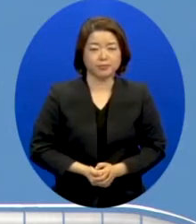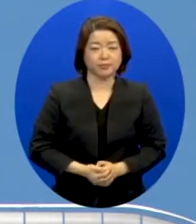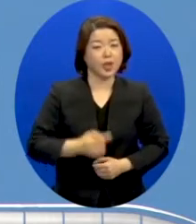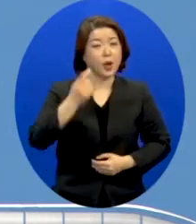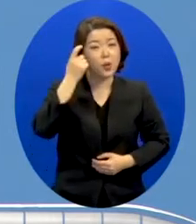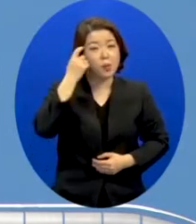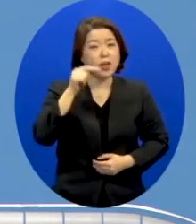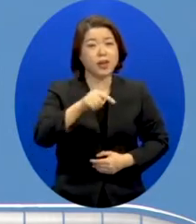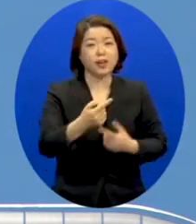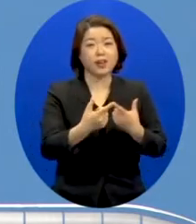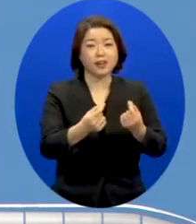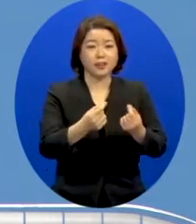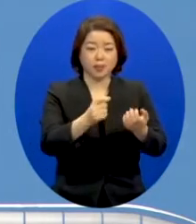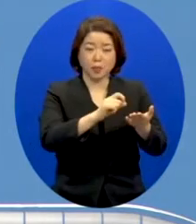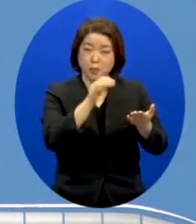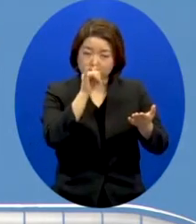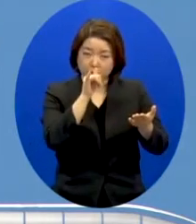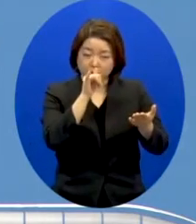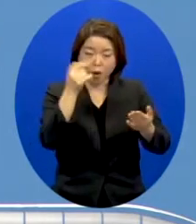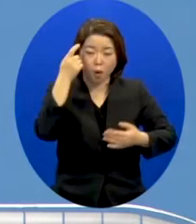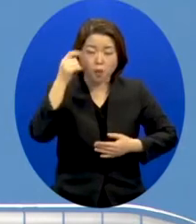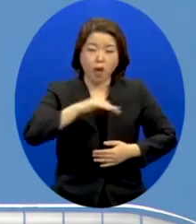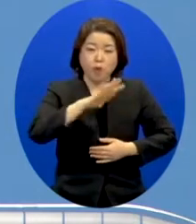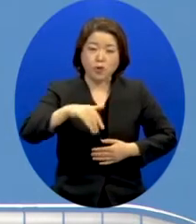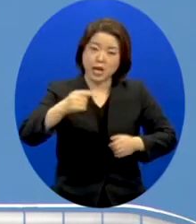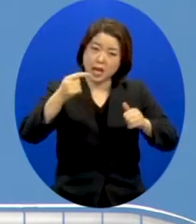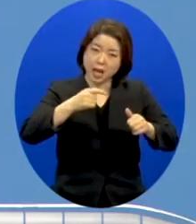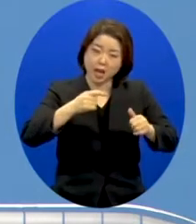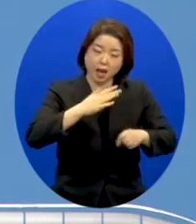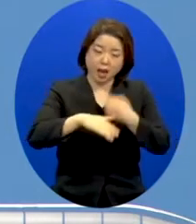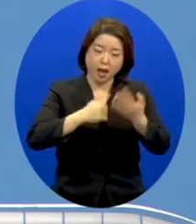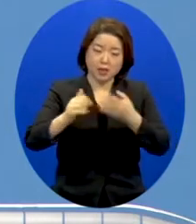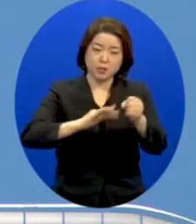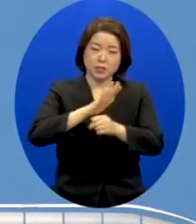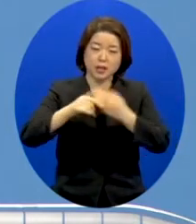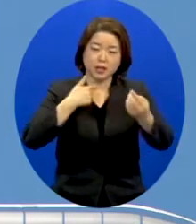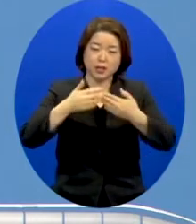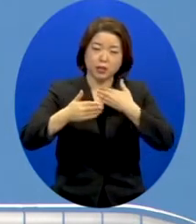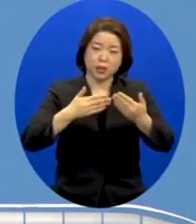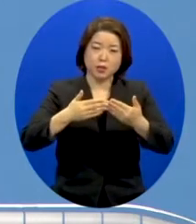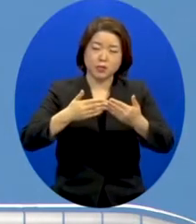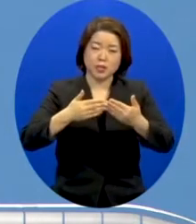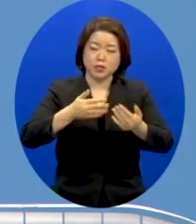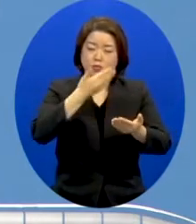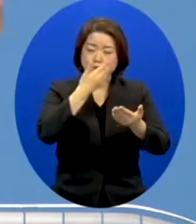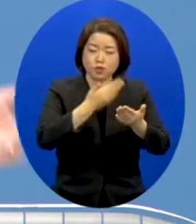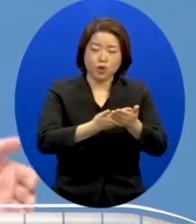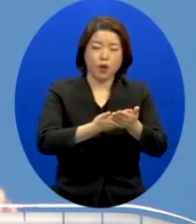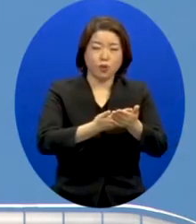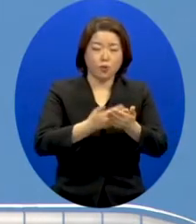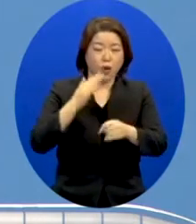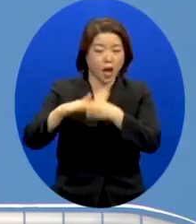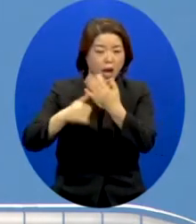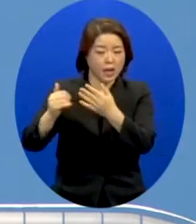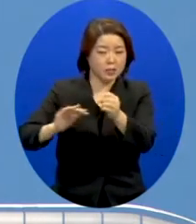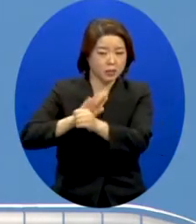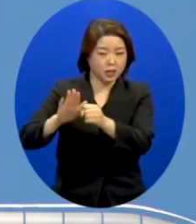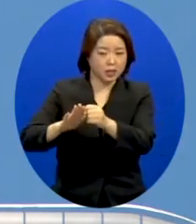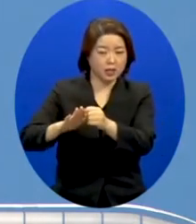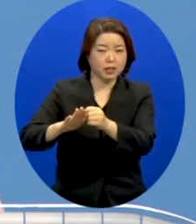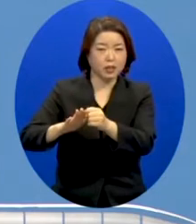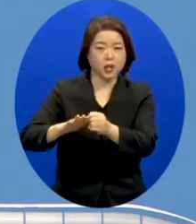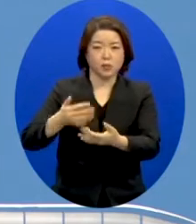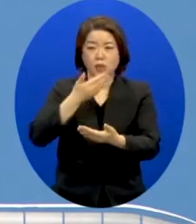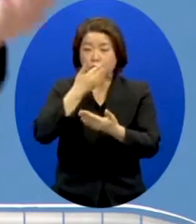왜 그렇게 하셨을까요 왜 우리에게 그렇게 하나님의 사랑을 경험하는 것이 중요하고 우리가 하나님의 사랑하는 것이 필요할까요